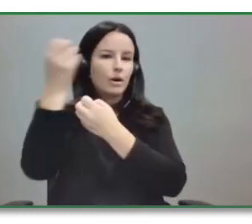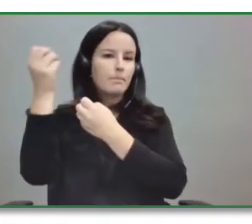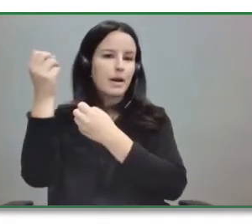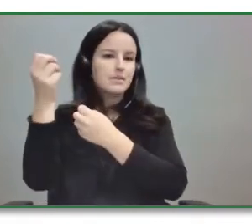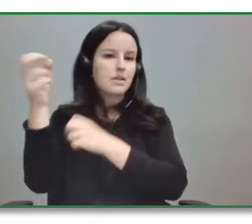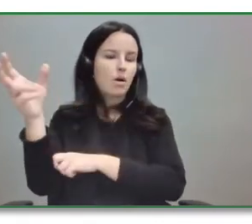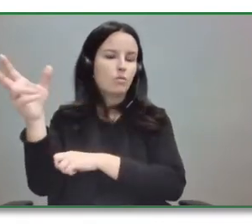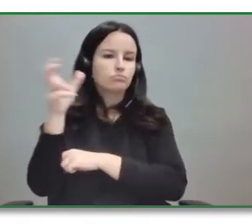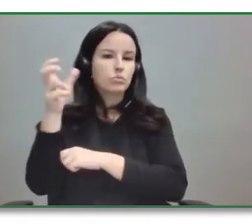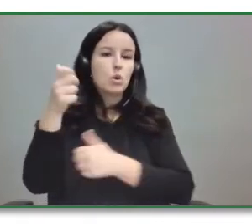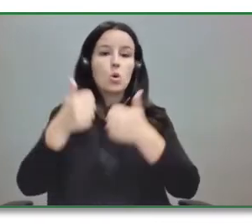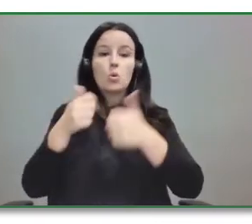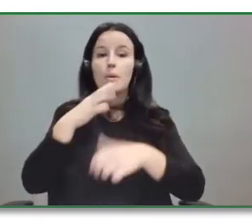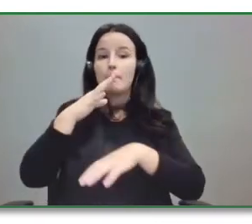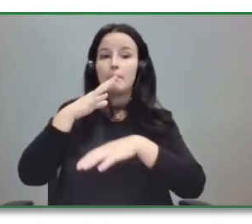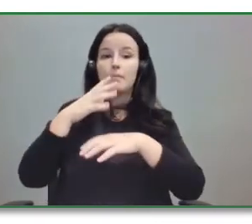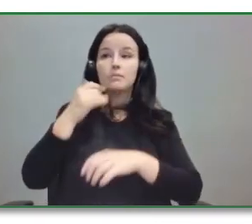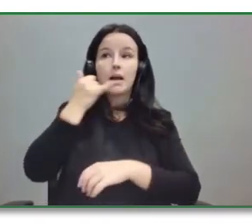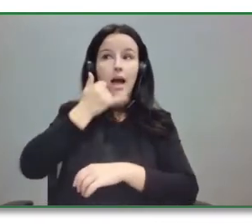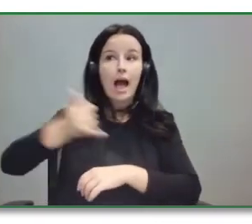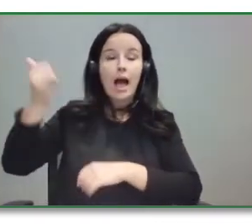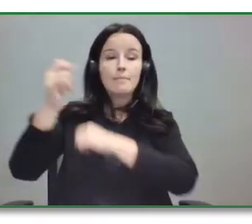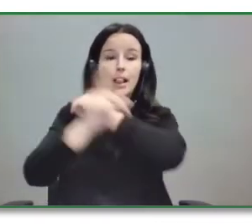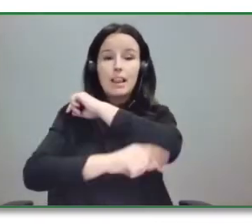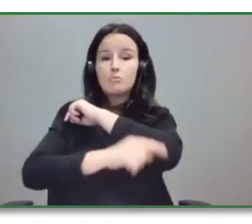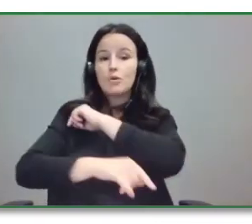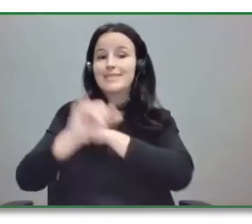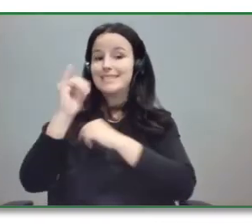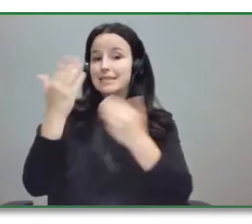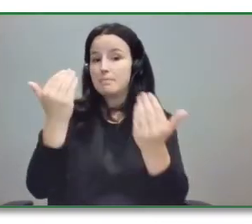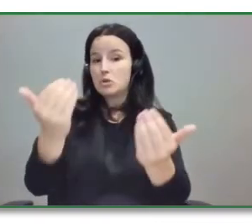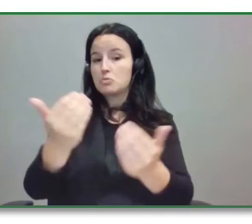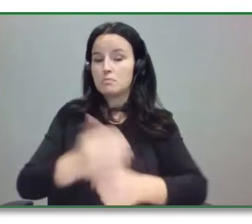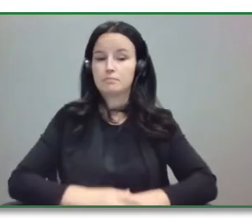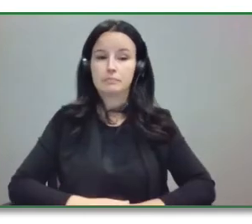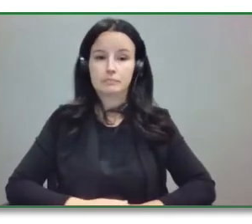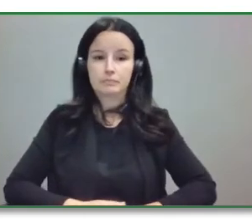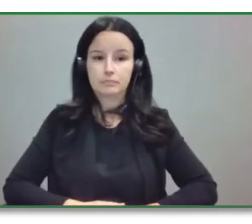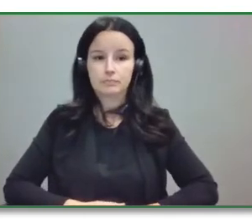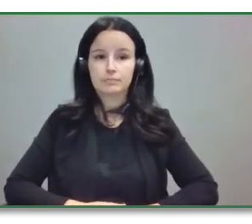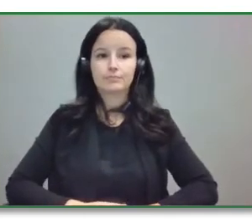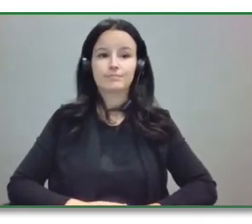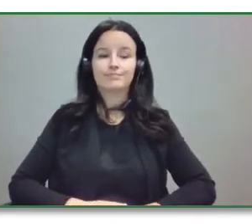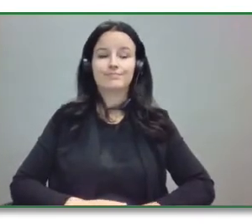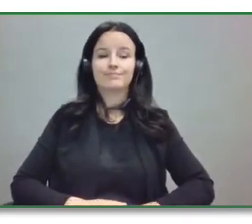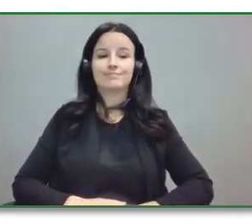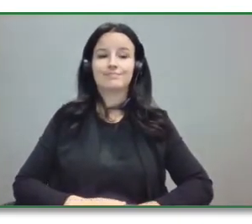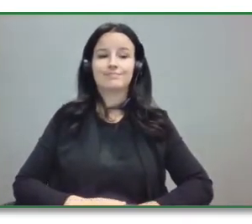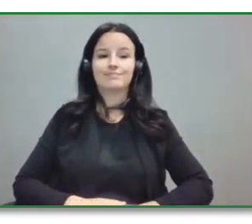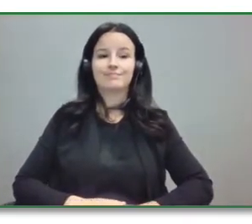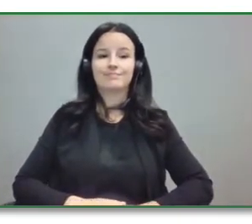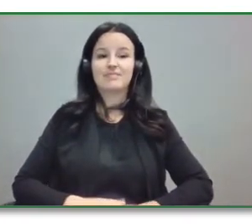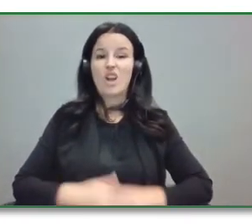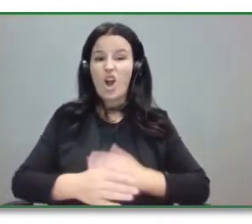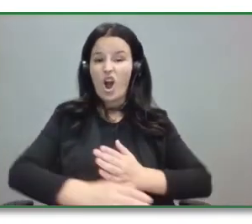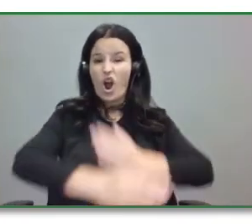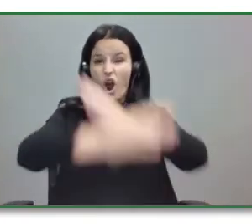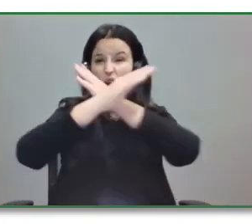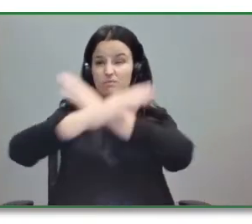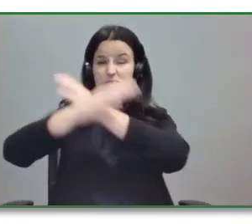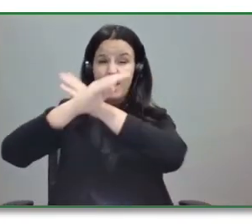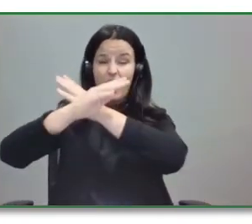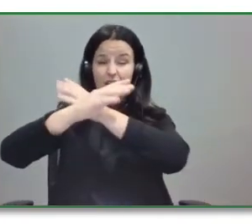appeler le forestier si on a besoin d'aide également. En conclusion, l'accès et l'élimination des obstacles, c'est un